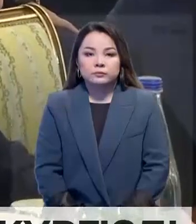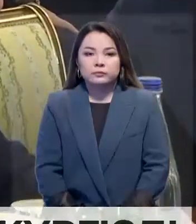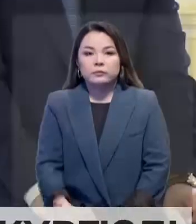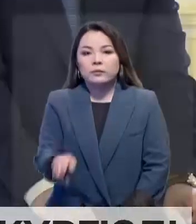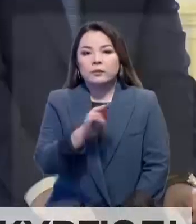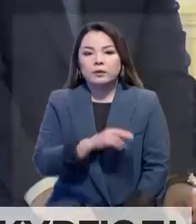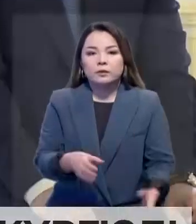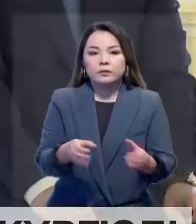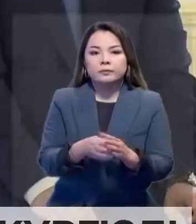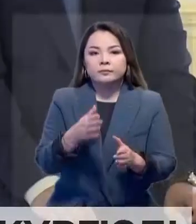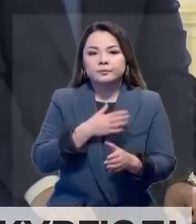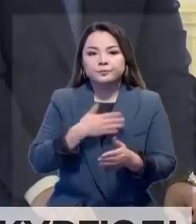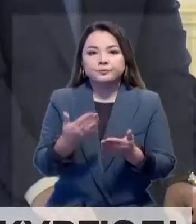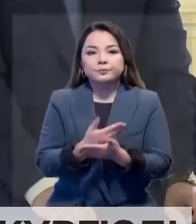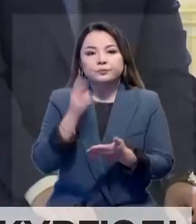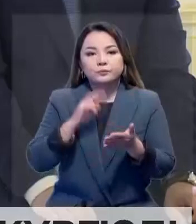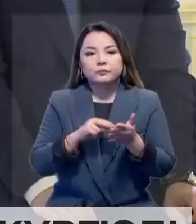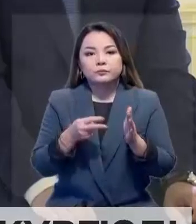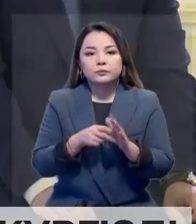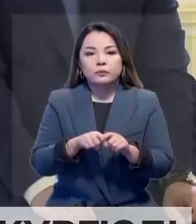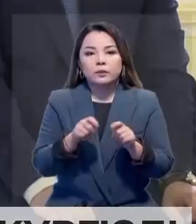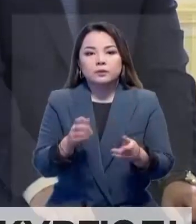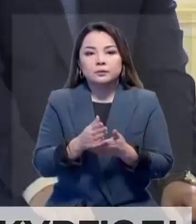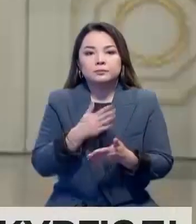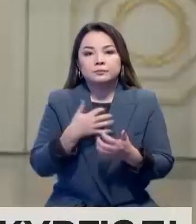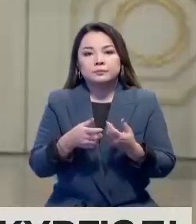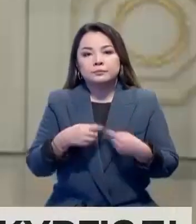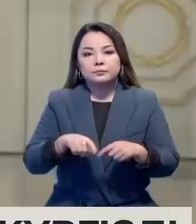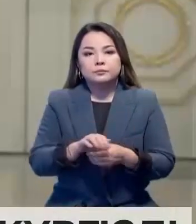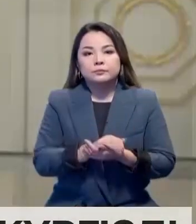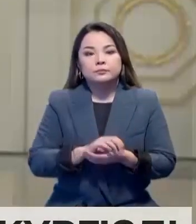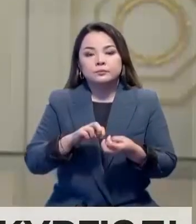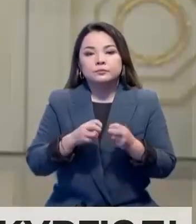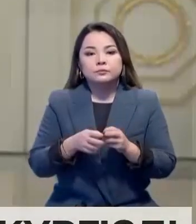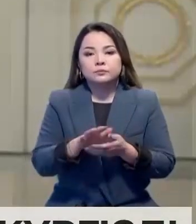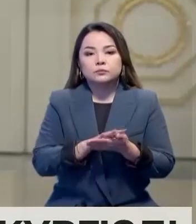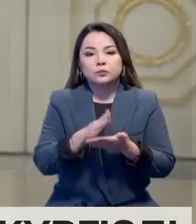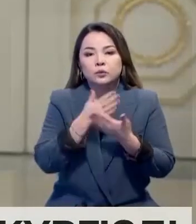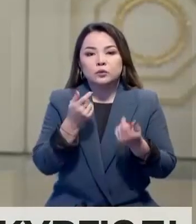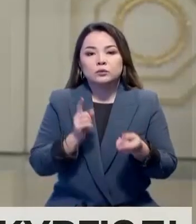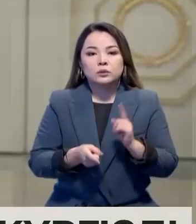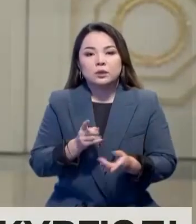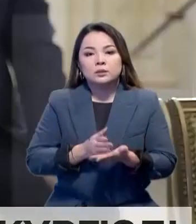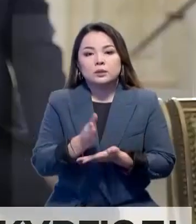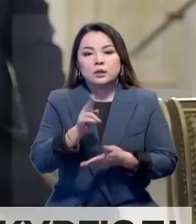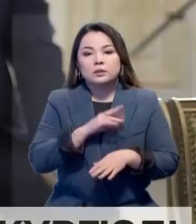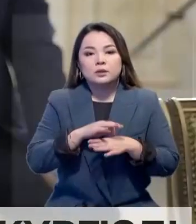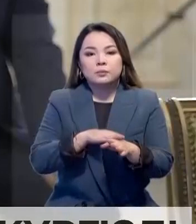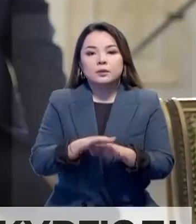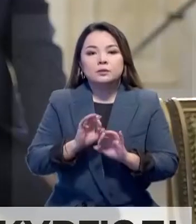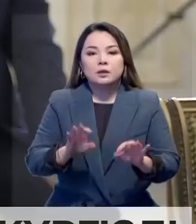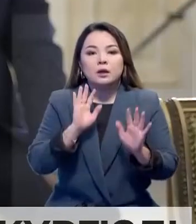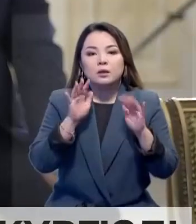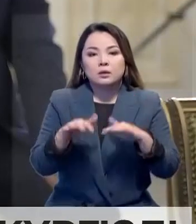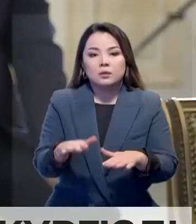Сотрудничество между нашими странами. Жаңа жобалар қолға алынып жатыр. Біздің арамызда ешқандай түйткілді мәселе жоқ. Біз шынайы стратегиялық серіктеспіз. Тіпті